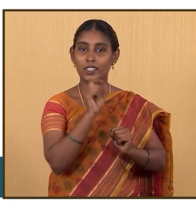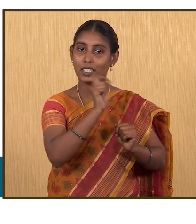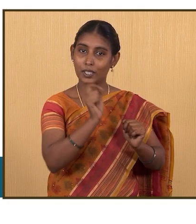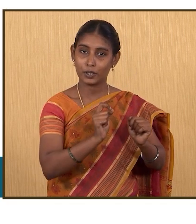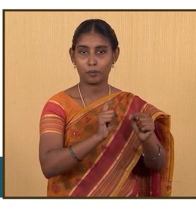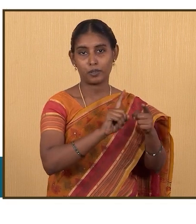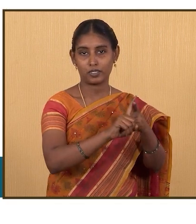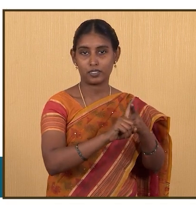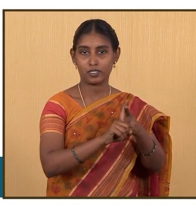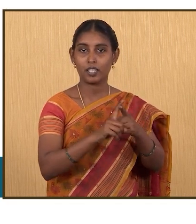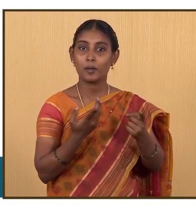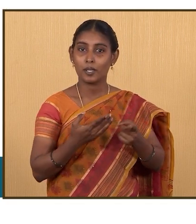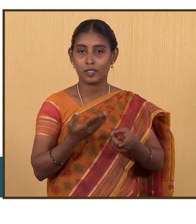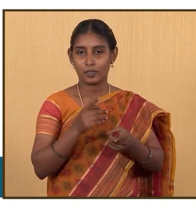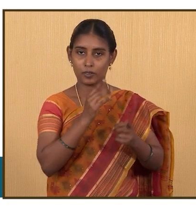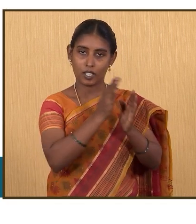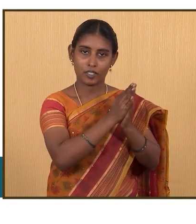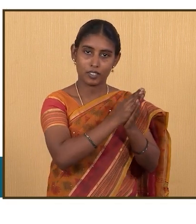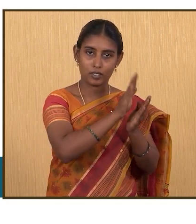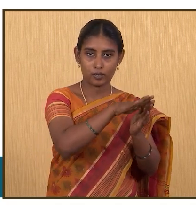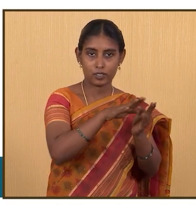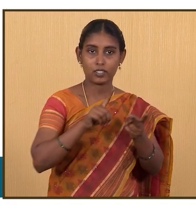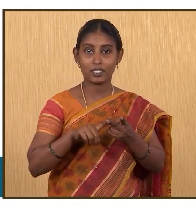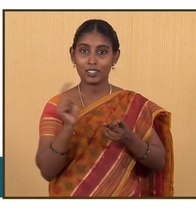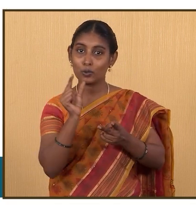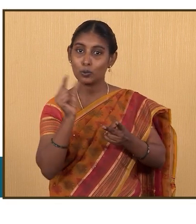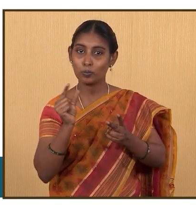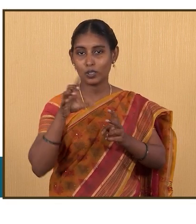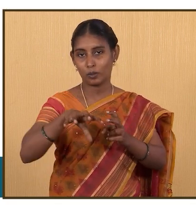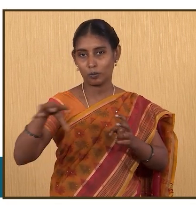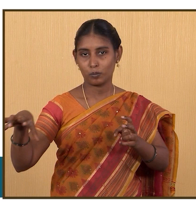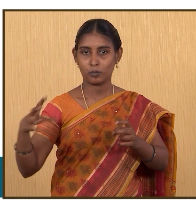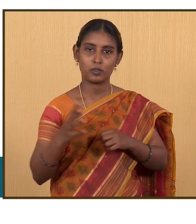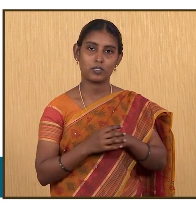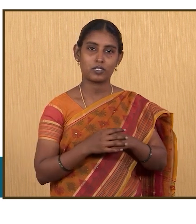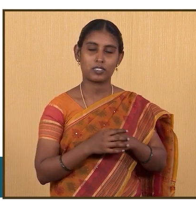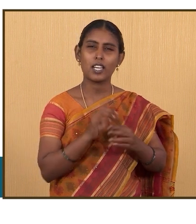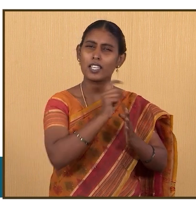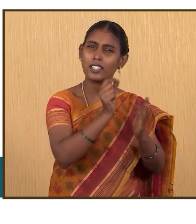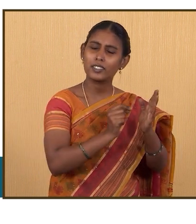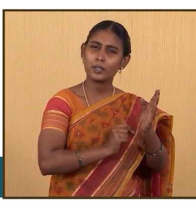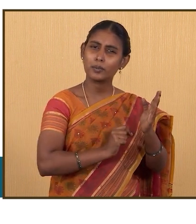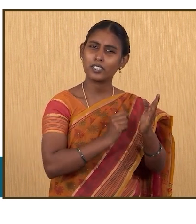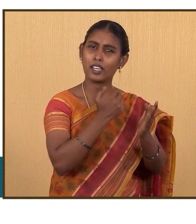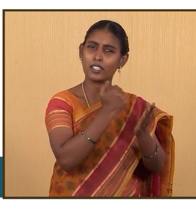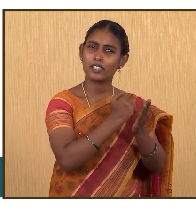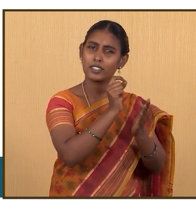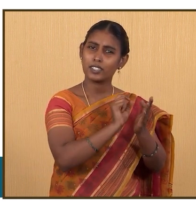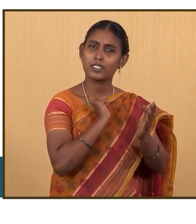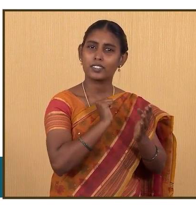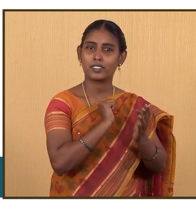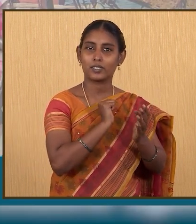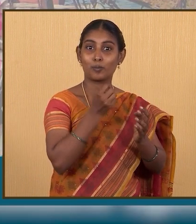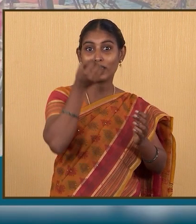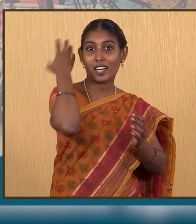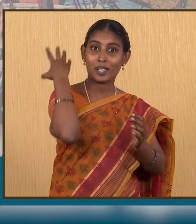எழுதப்பட்ட ஆதாரங்கள், இன்னொன்று பயன்பாட்டு பொருள் ஆதாரங்கள். இப்போ ஃபஸ்ட்டு எழுதப்பட்ட ஆதாரங்கள் அப்படின்னா, நம்ம பண்டைய காலங்களில்